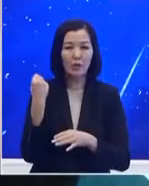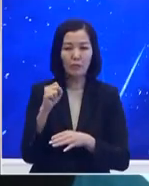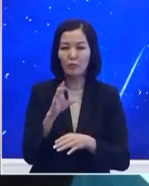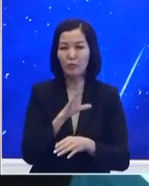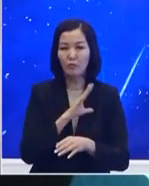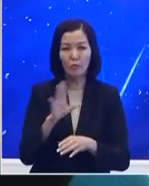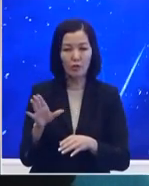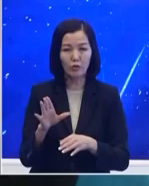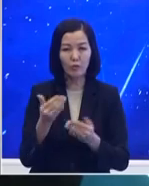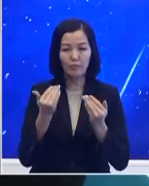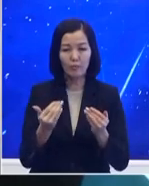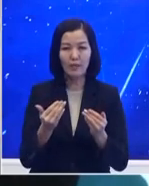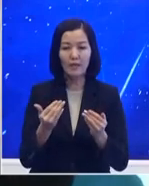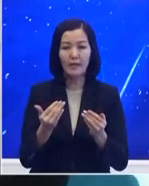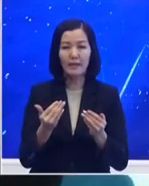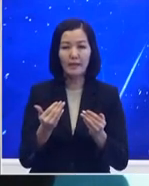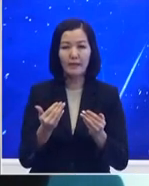көрген жоқ. Мен бұны